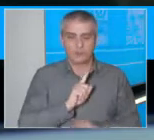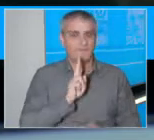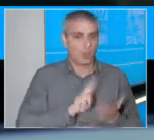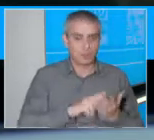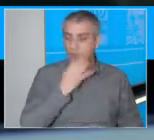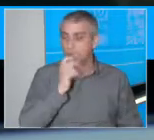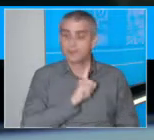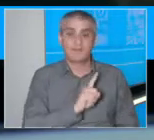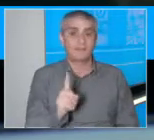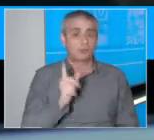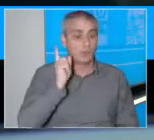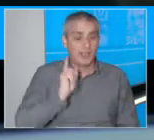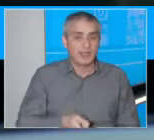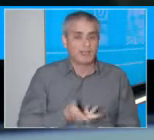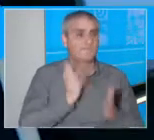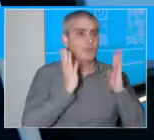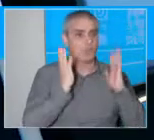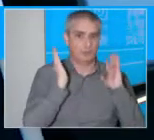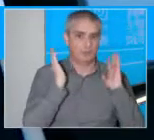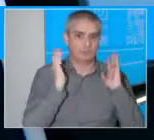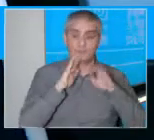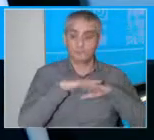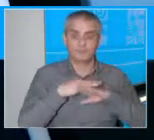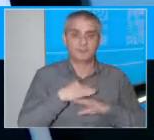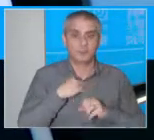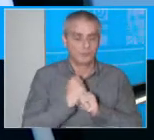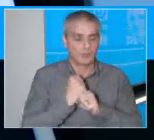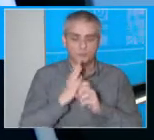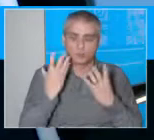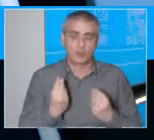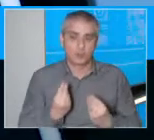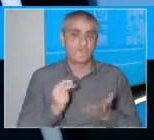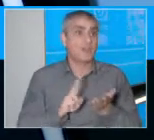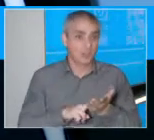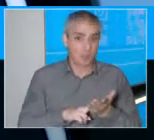מותר ואסור, הכרחי ונורא. והתפקיד שלנו לעשות את מה שטוב